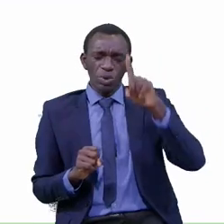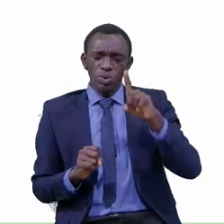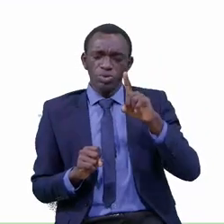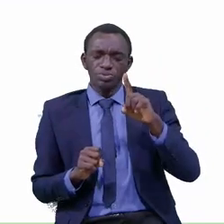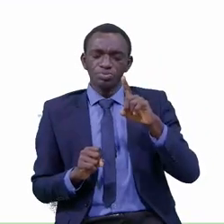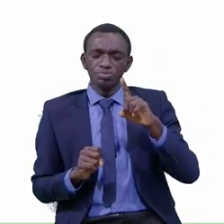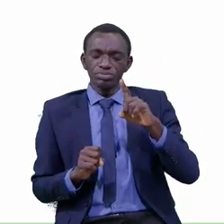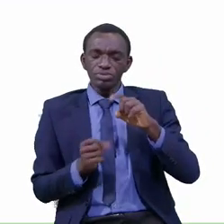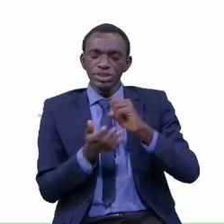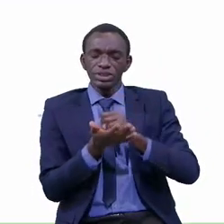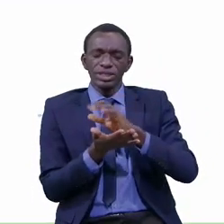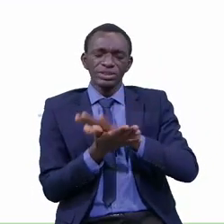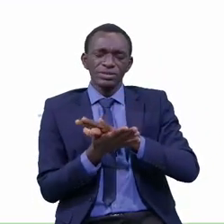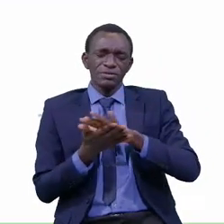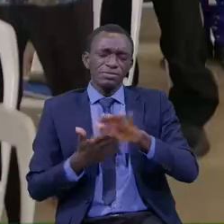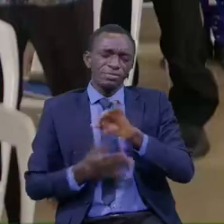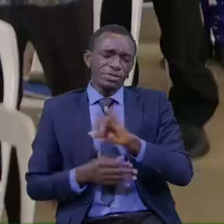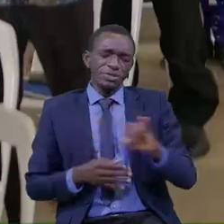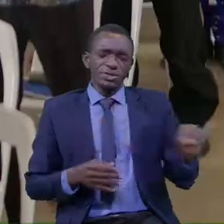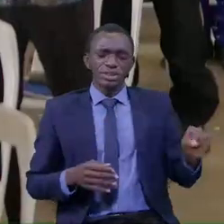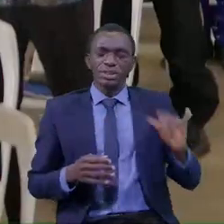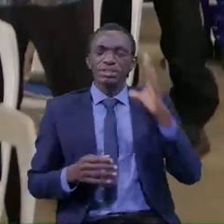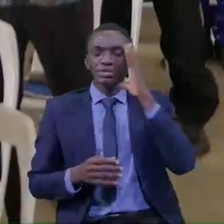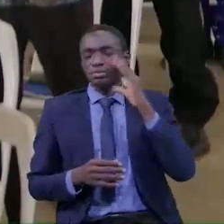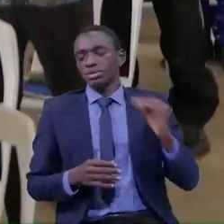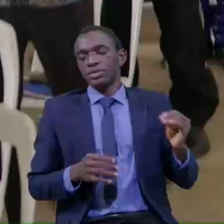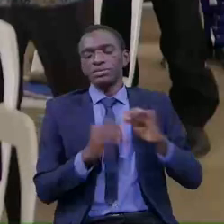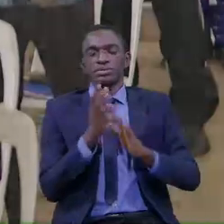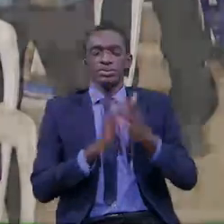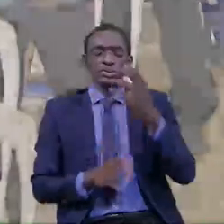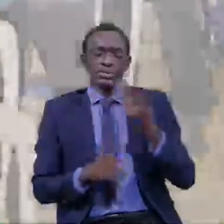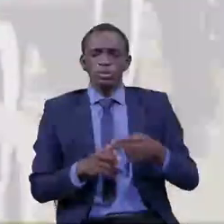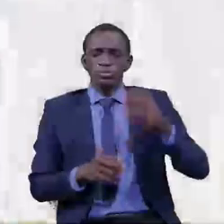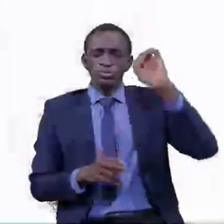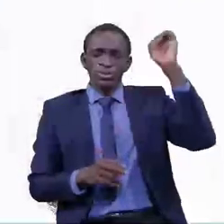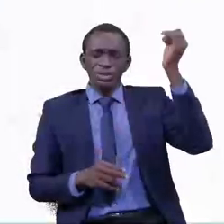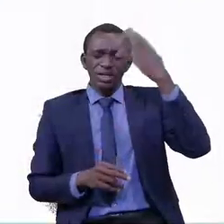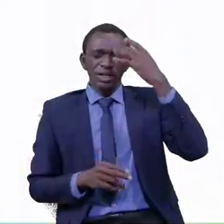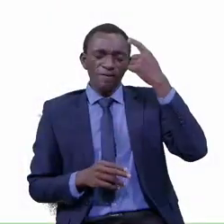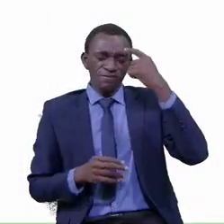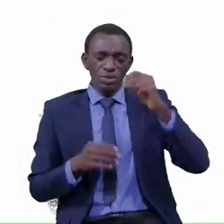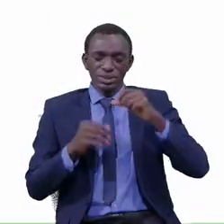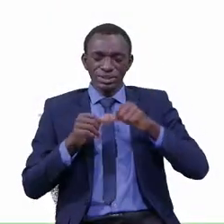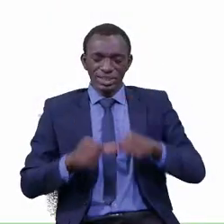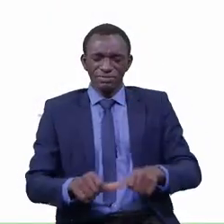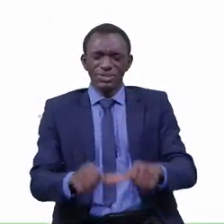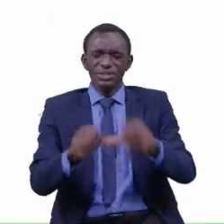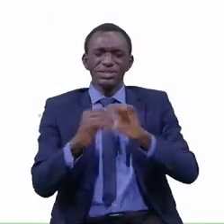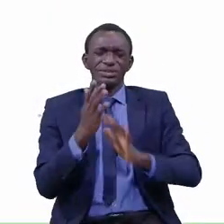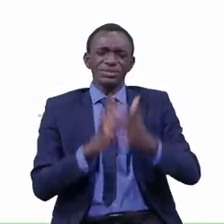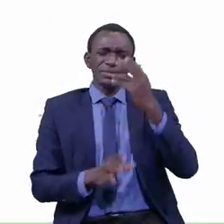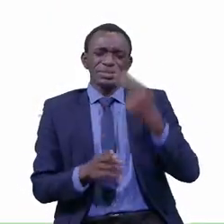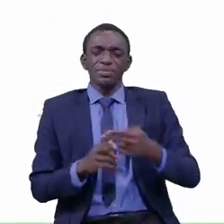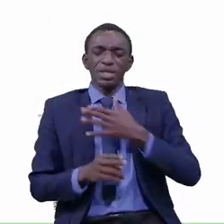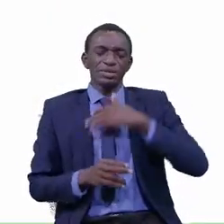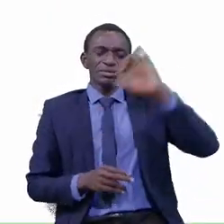La grâce pour les expériences de sanctification. Grâce pour la fermeté.